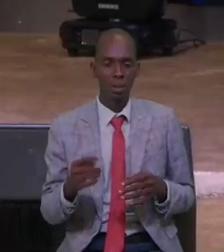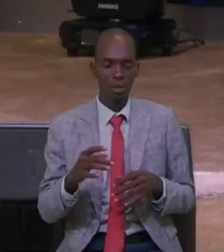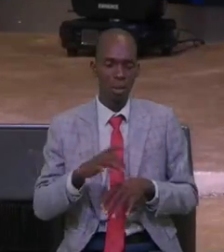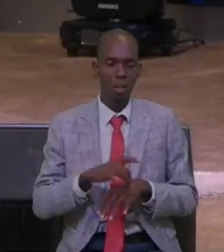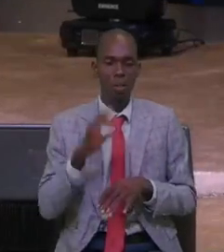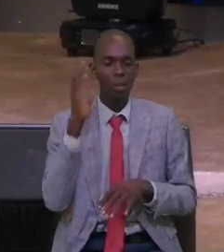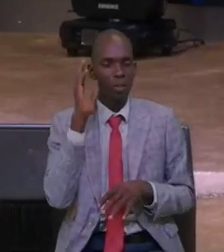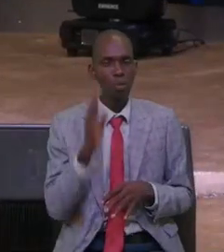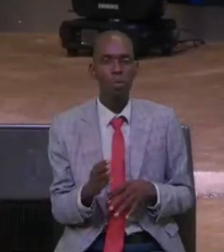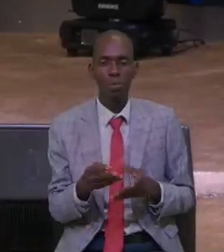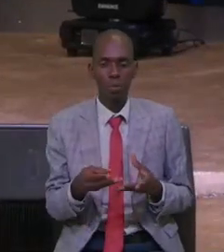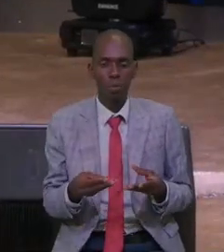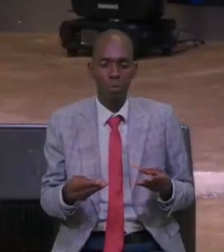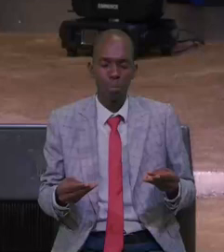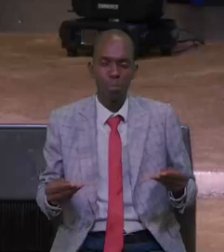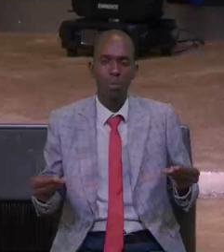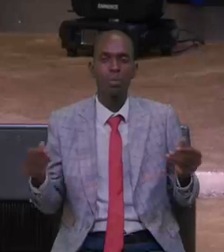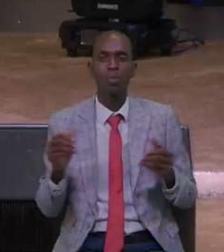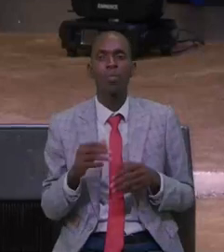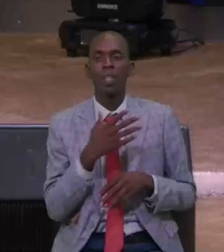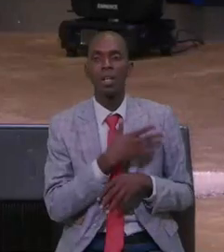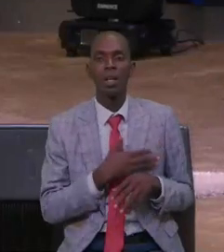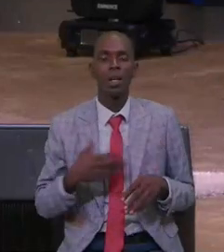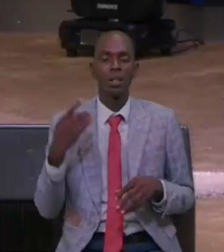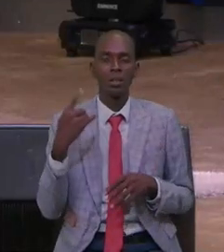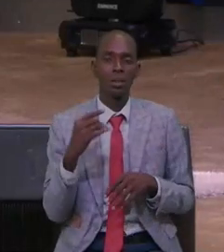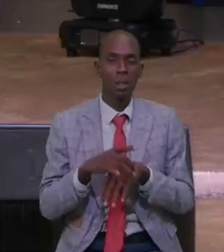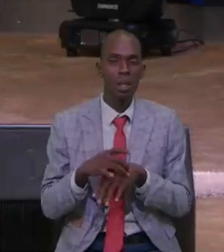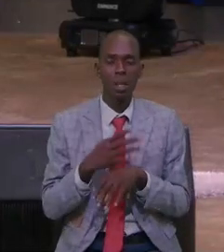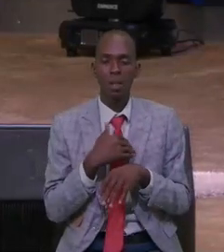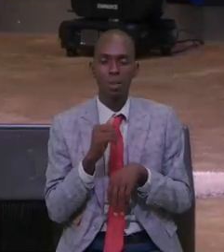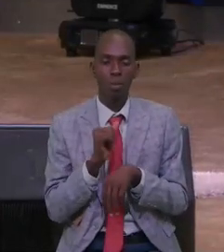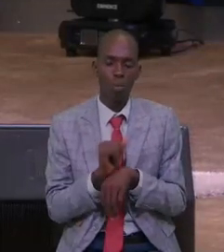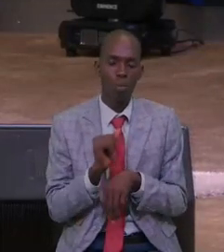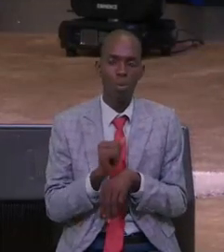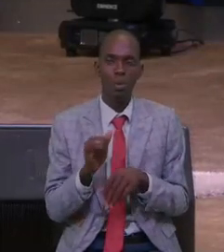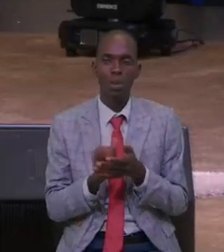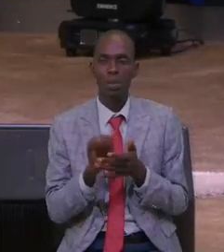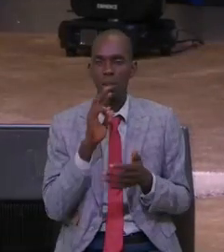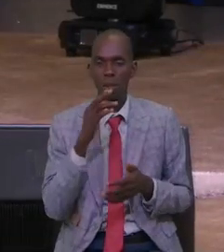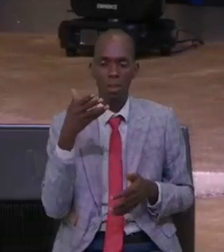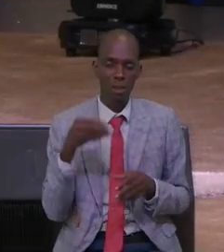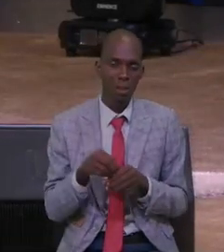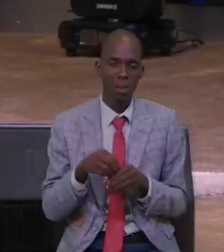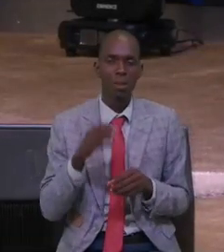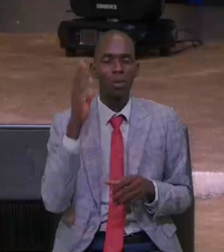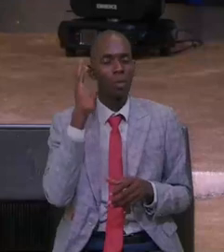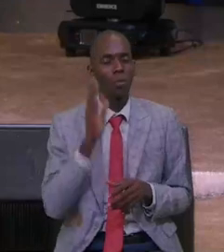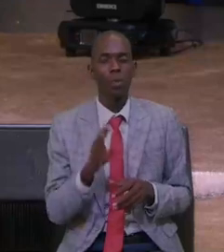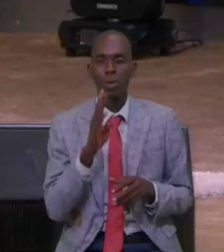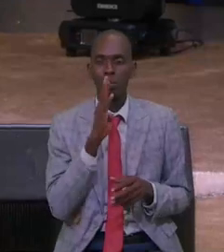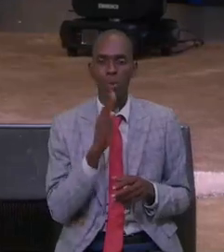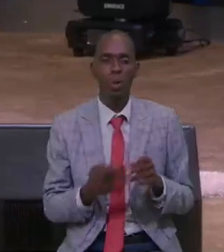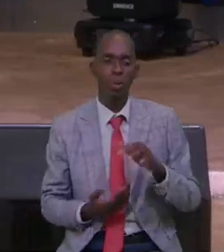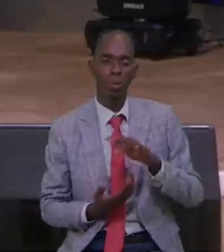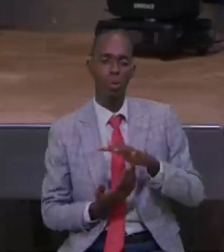terre, avec les œuvres qu'elle renferme, sera consumée. Les gens qui